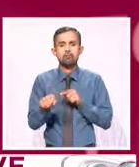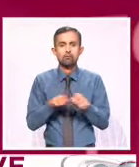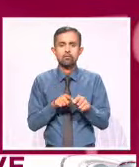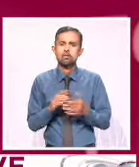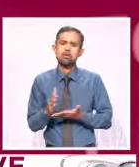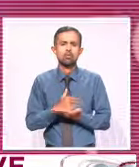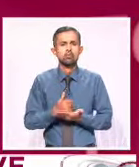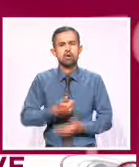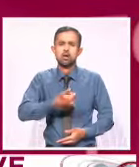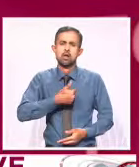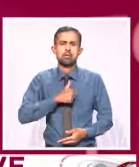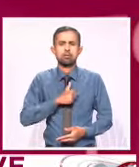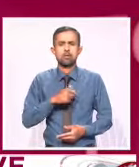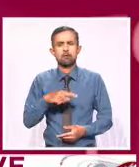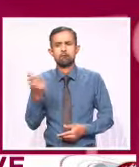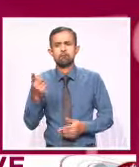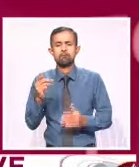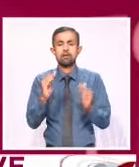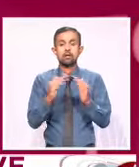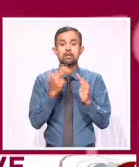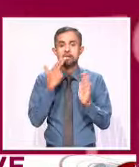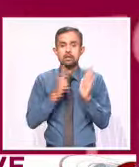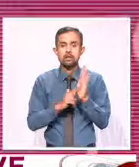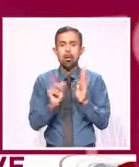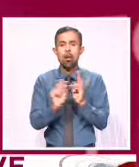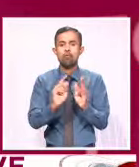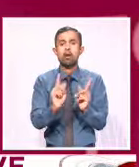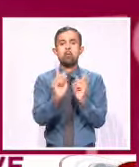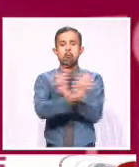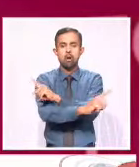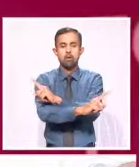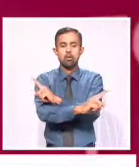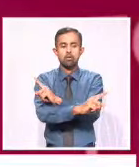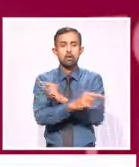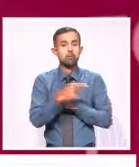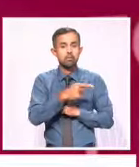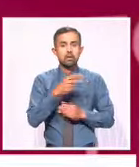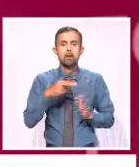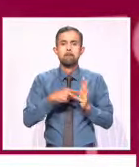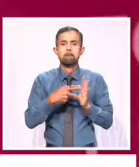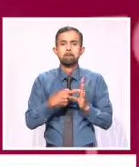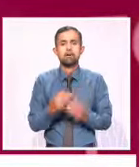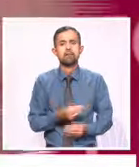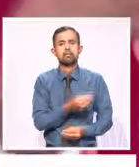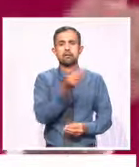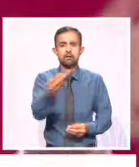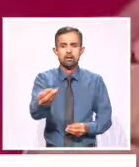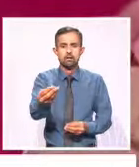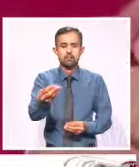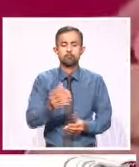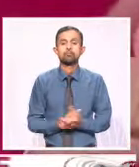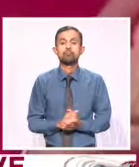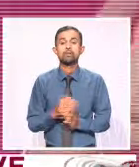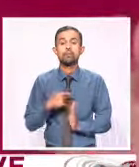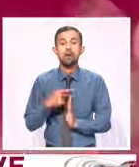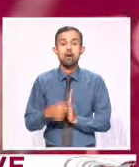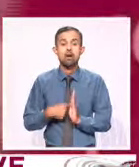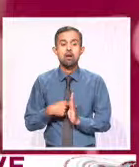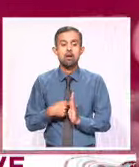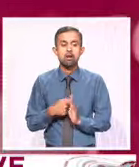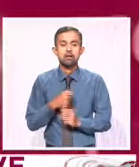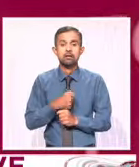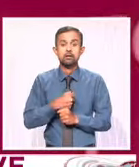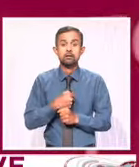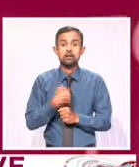වශයෙන් සම්පූර්ණයෙන් කැමැති වෙනත් ස්ථානයකට තැපැල් කාර්යාලය ගෙනිල්ලා ඒ ස්ථානය ඒ ව්‍යාපෘතිය සඳහා ලබා දෙන්නේ. ඊළඟට අපේ රටේ